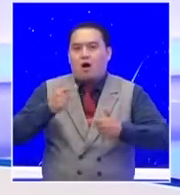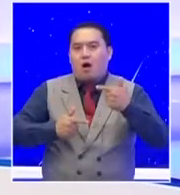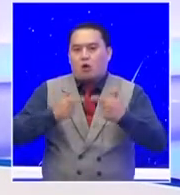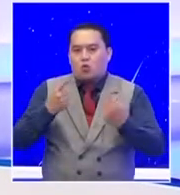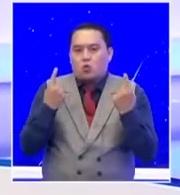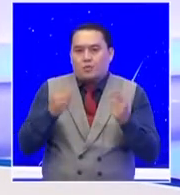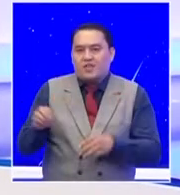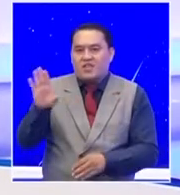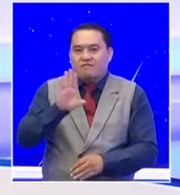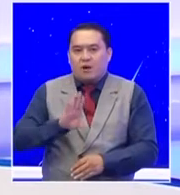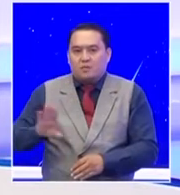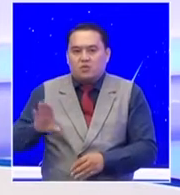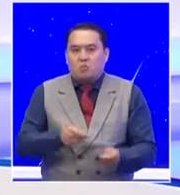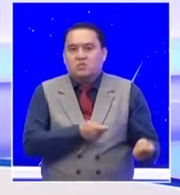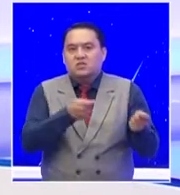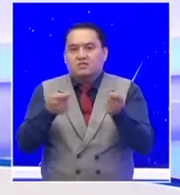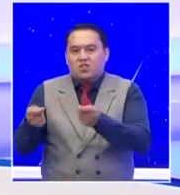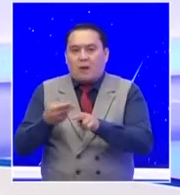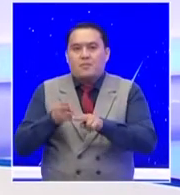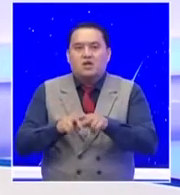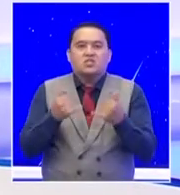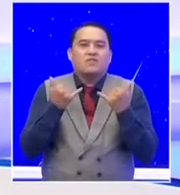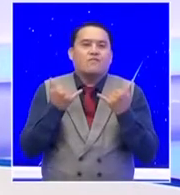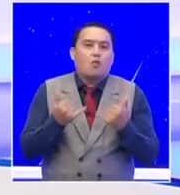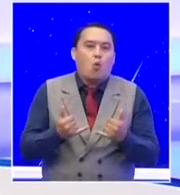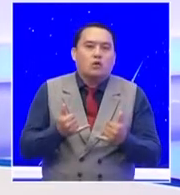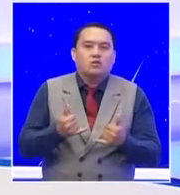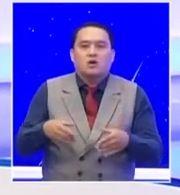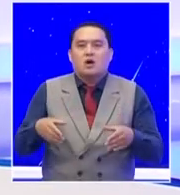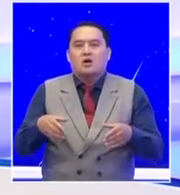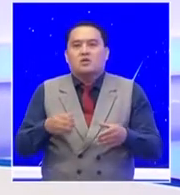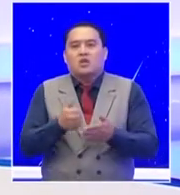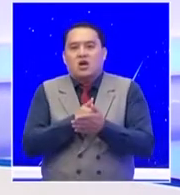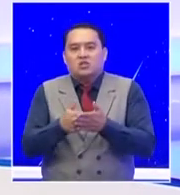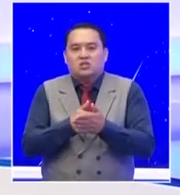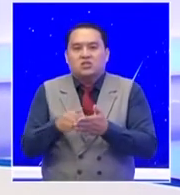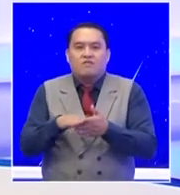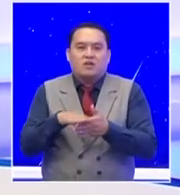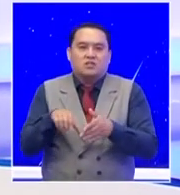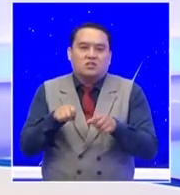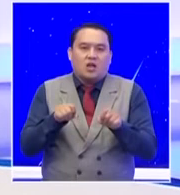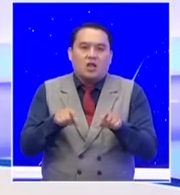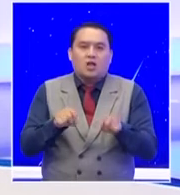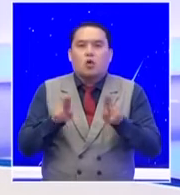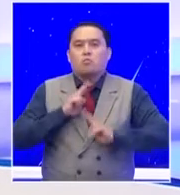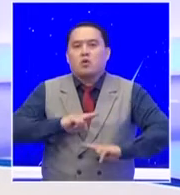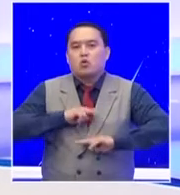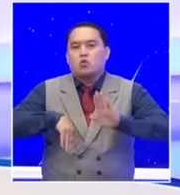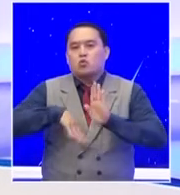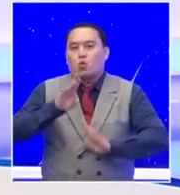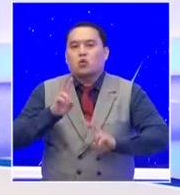с крупными европейскими поставщиками. На сегодняшний день в копилке его достижений звание золотого партнера,